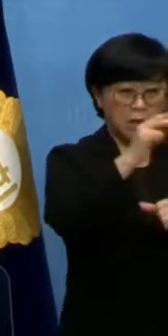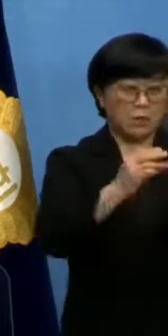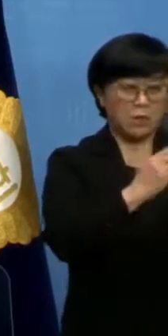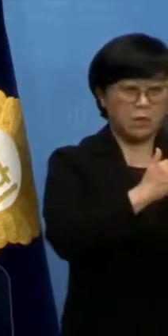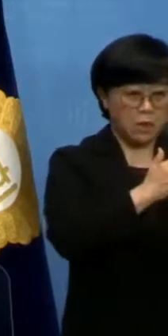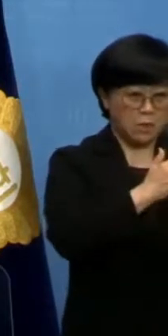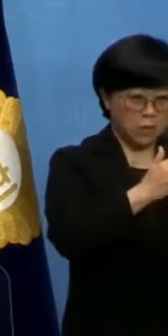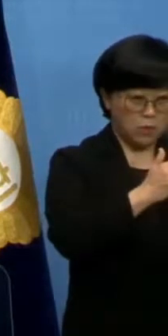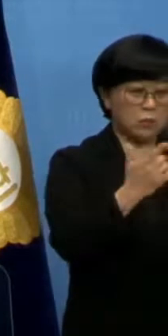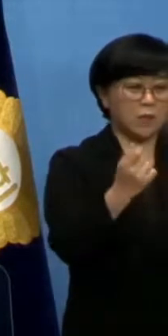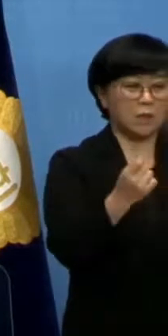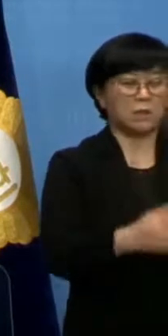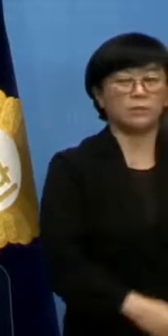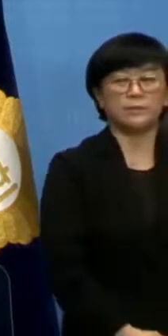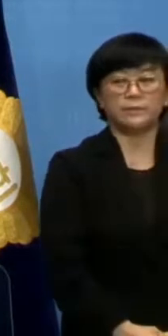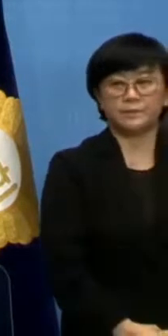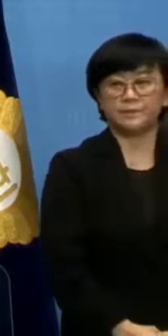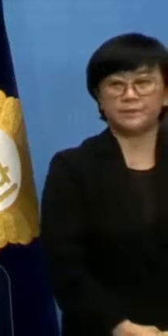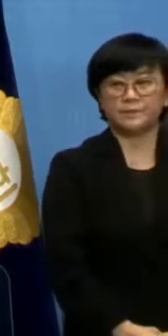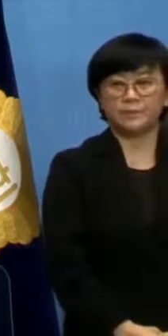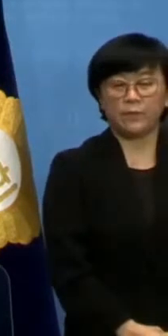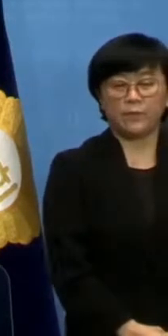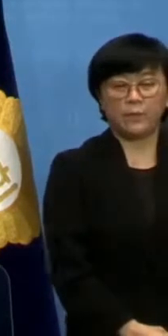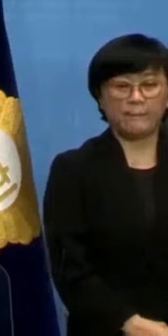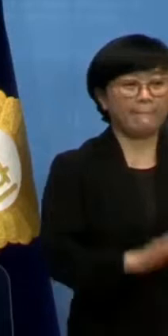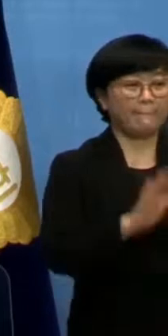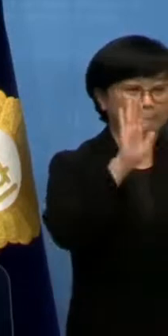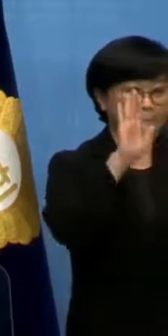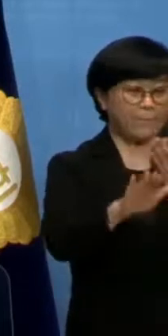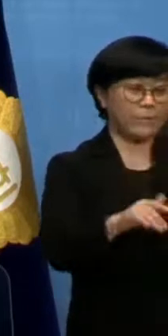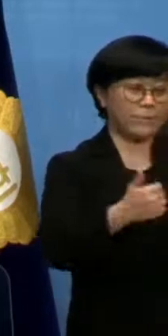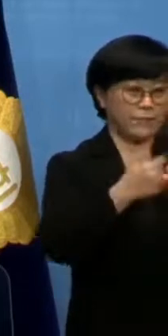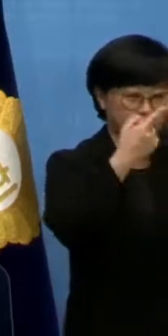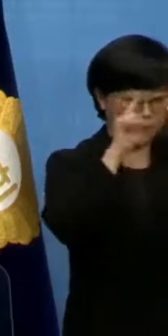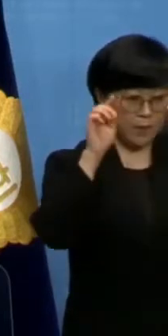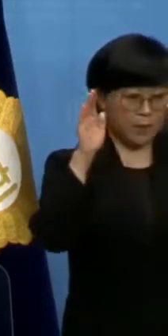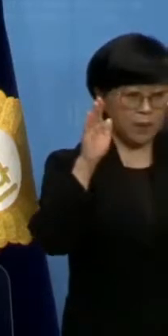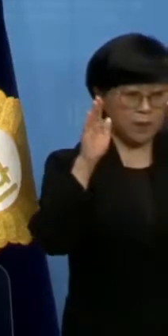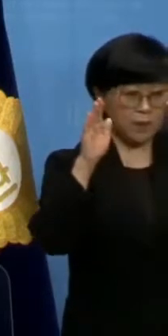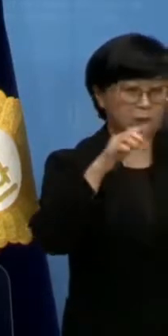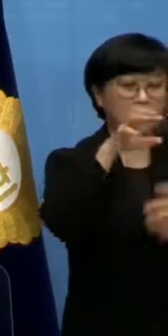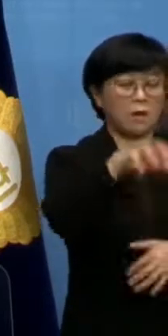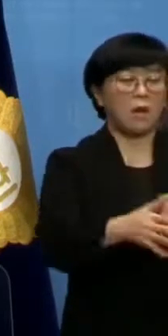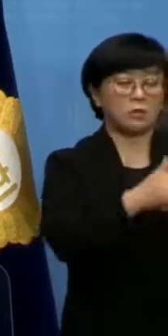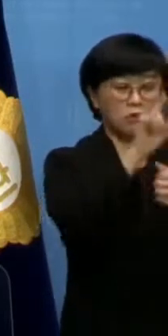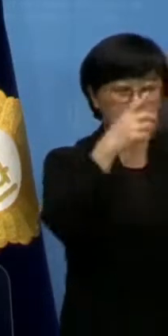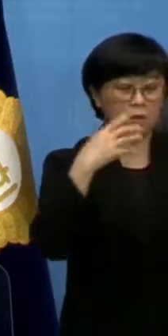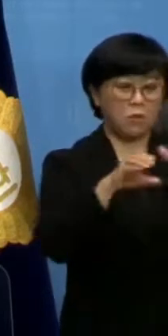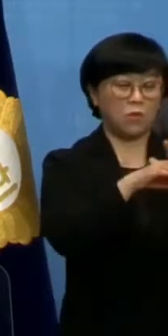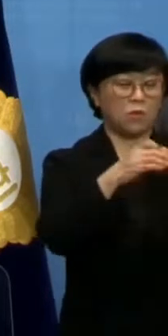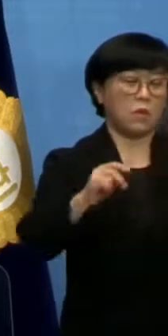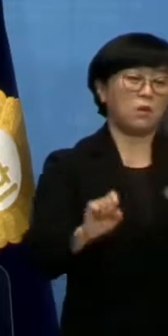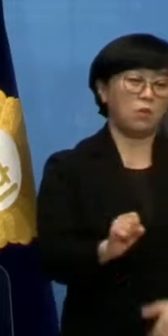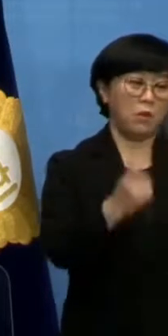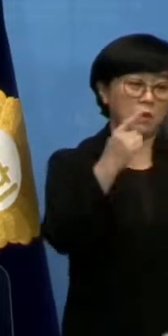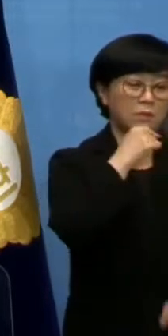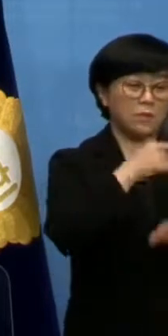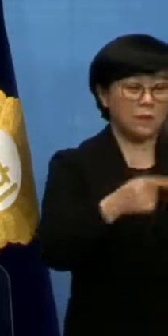것과 다름없습니다. 더 이상 대학과 정부가 코로나 사태로 인한